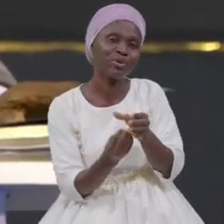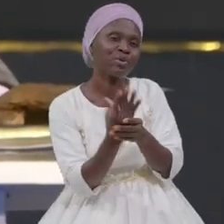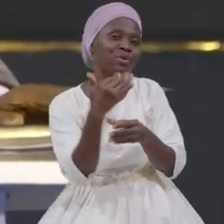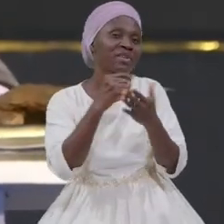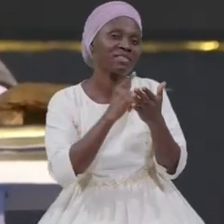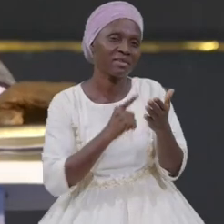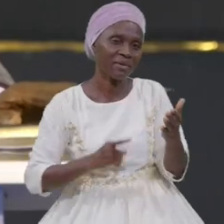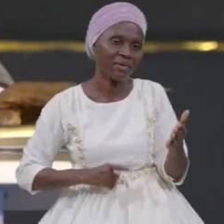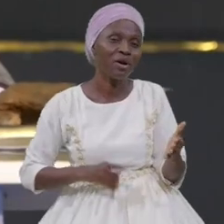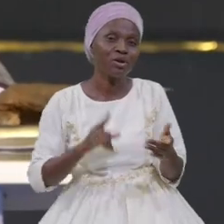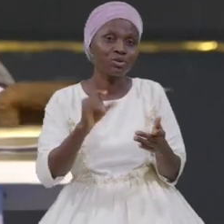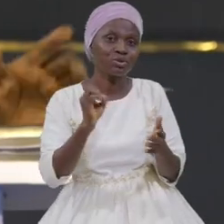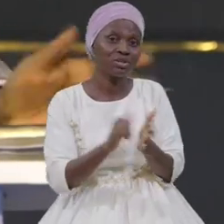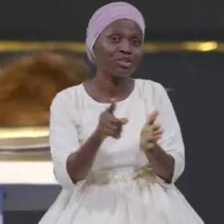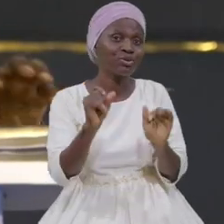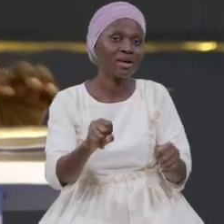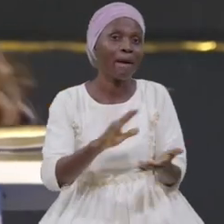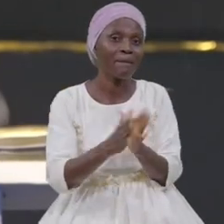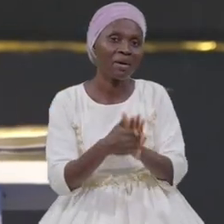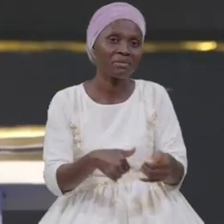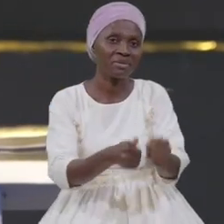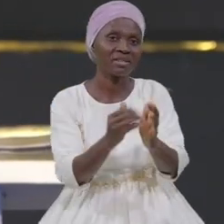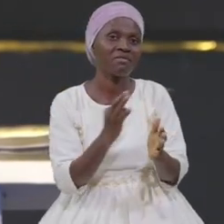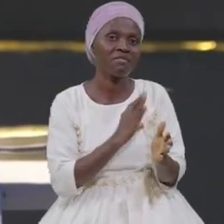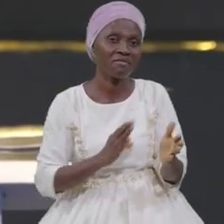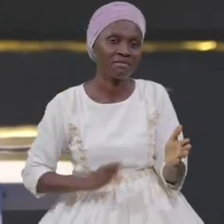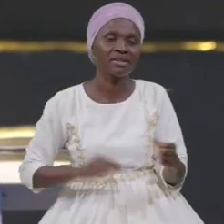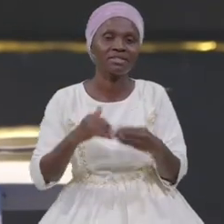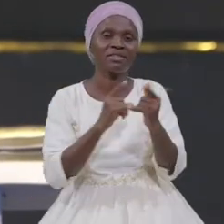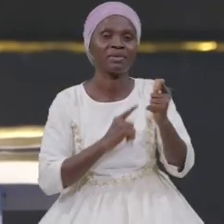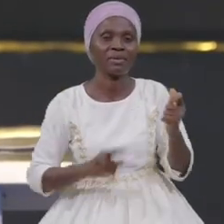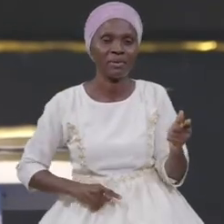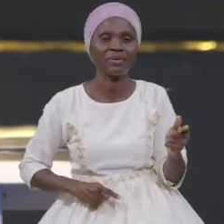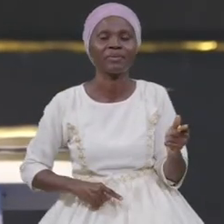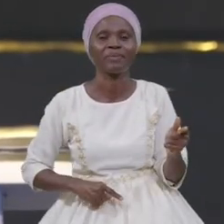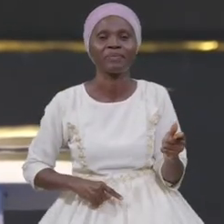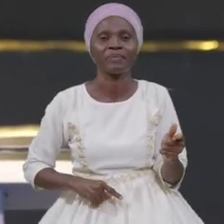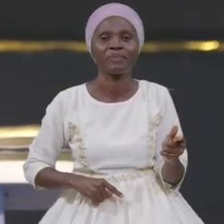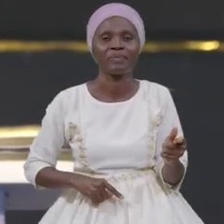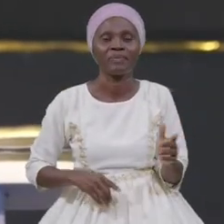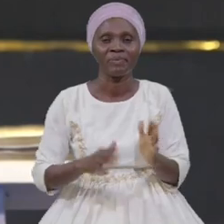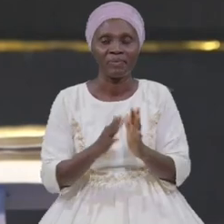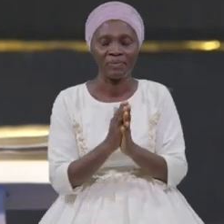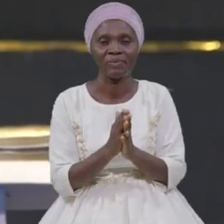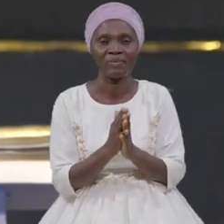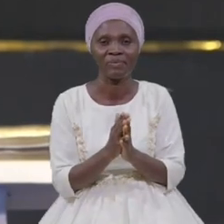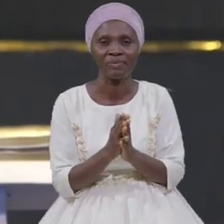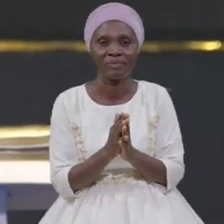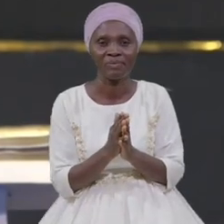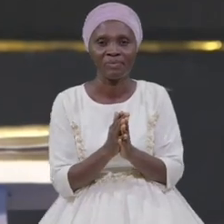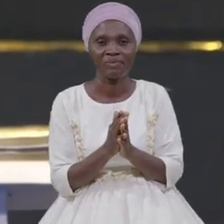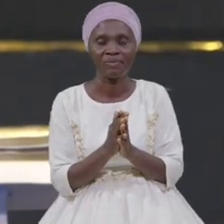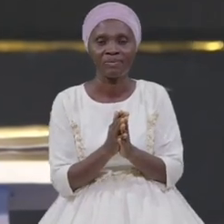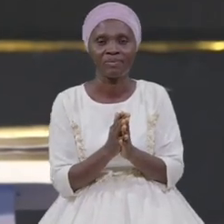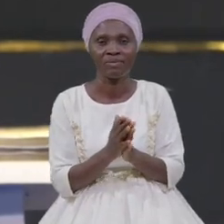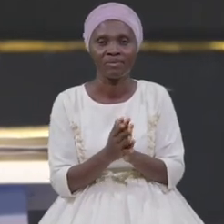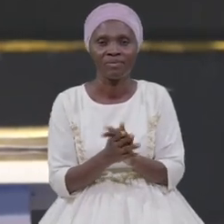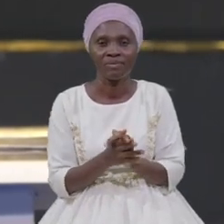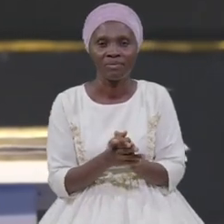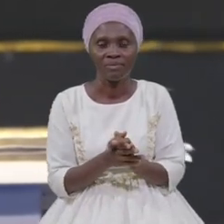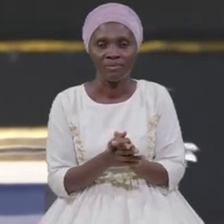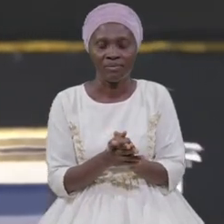Et vous croissez comme les disciples de Christ, hein, le Seigneur. Notre ministre va nous confier dans cette session. Après ça,